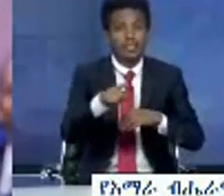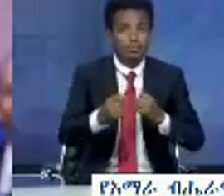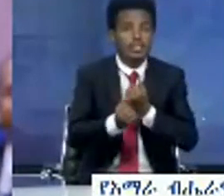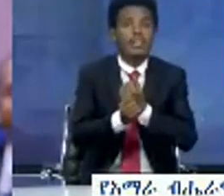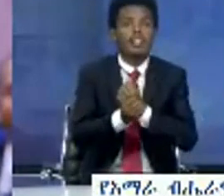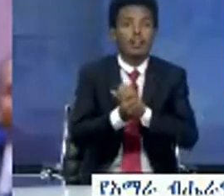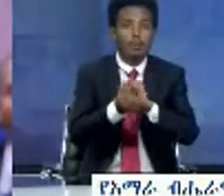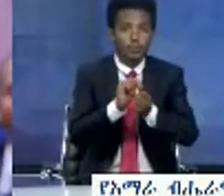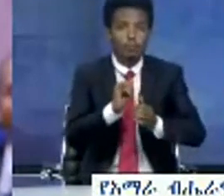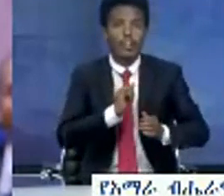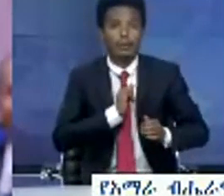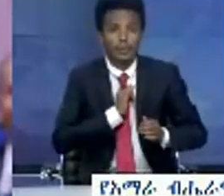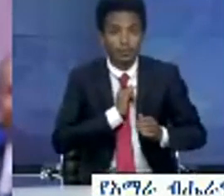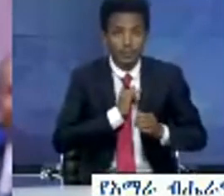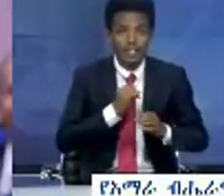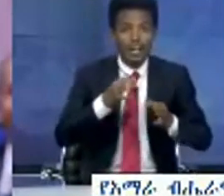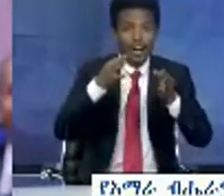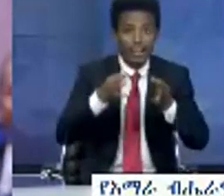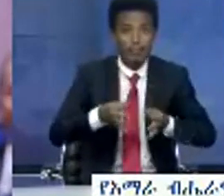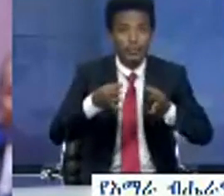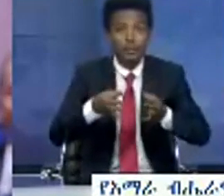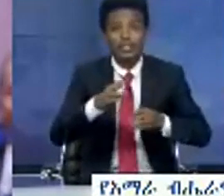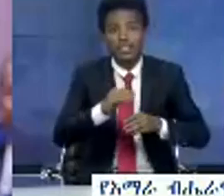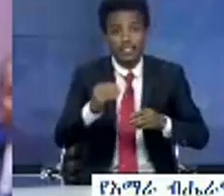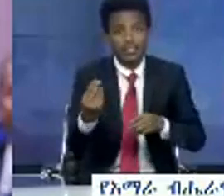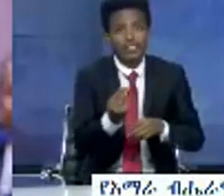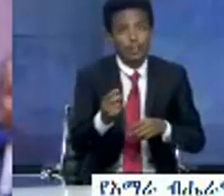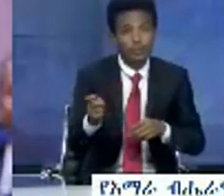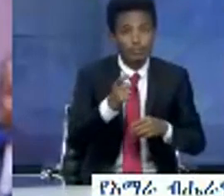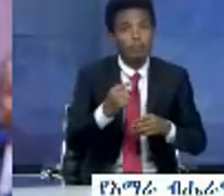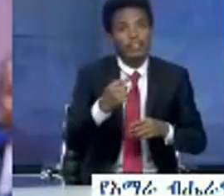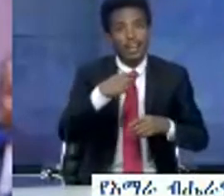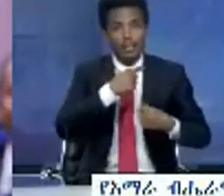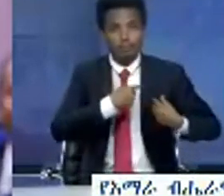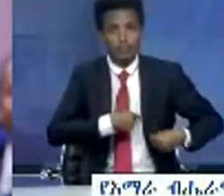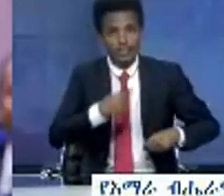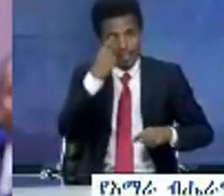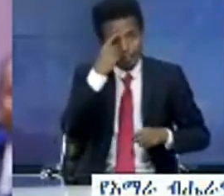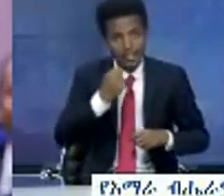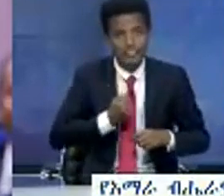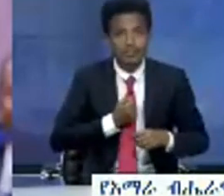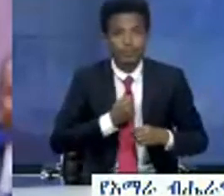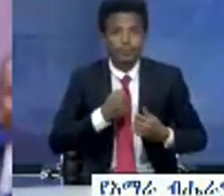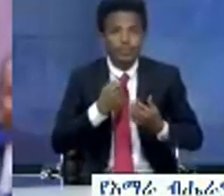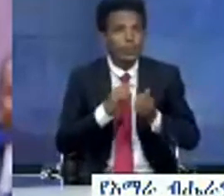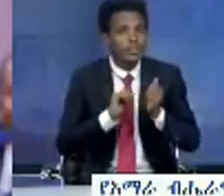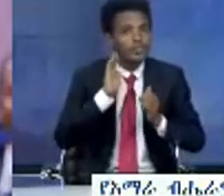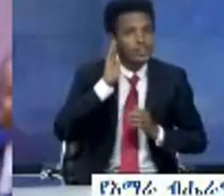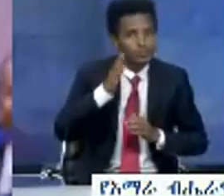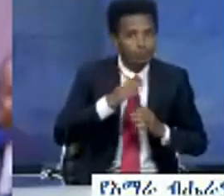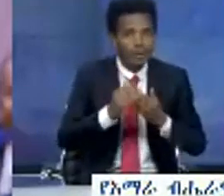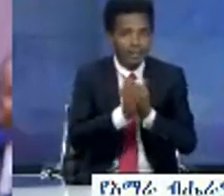ባለቤቶች፣ አራማጆችና ተጠቃሚዎች መሆናችሁን ከልብ እናምናለን። ወደፊትም በሀገራችን በተለይም